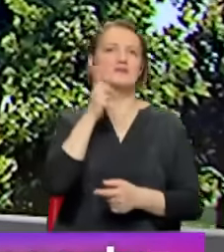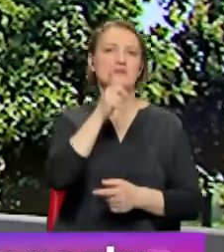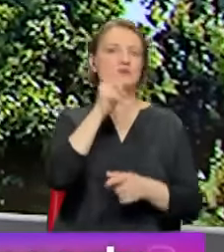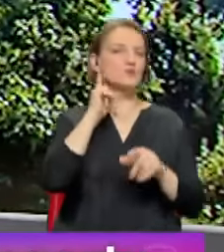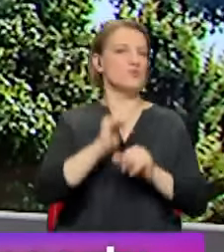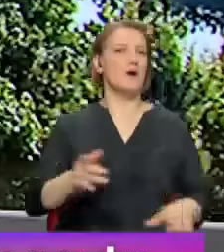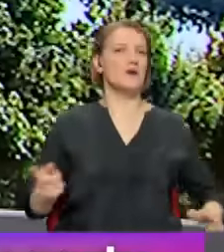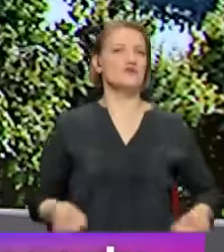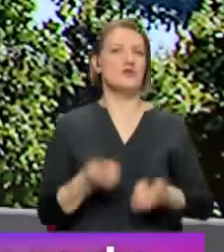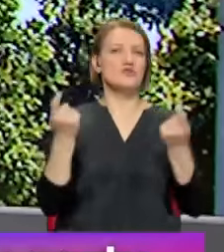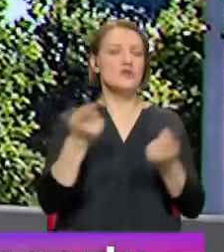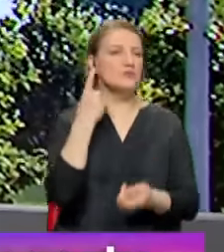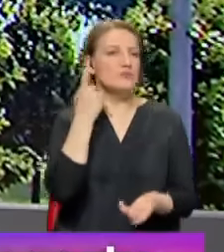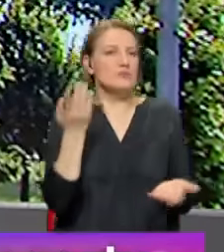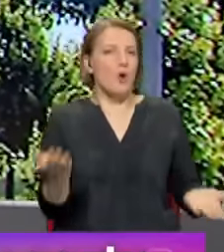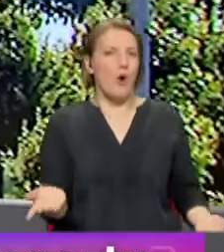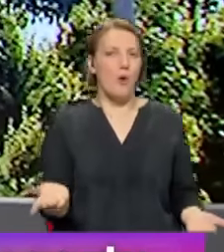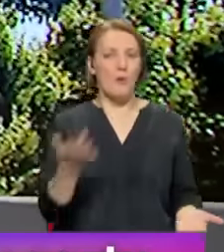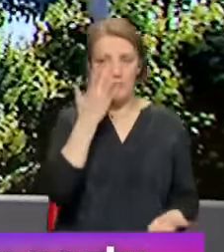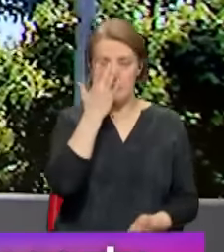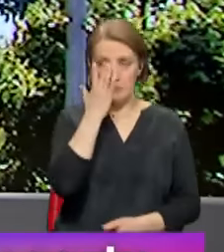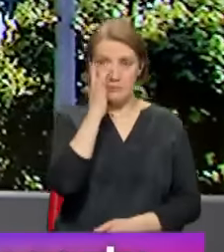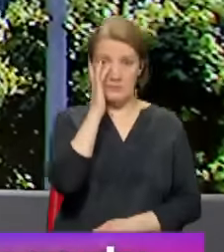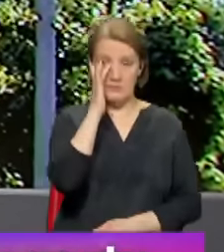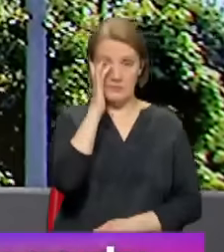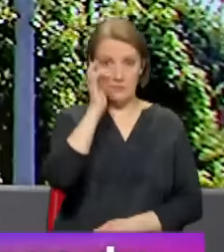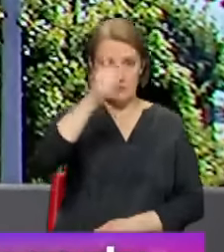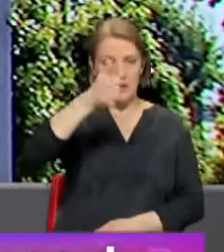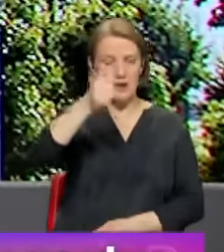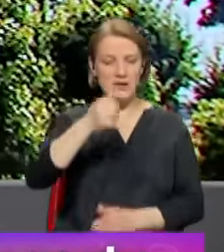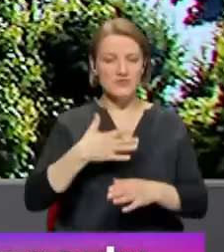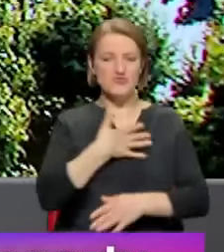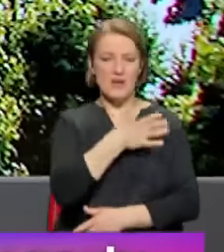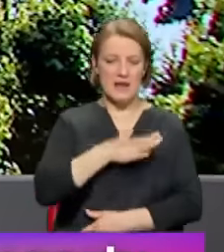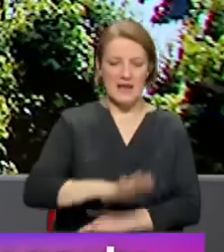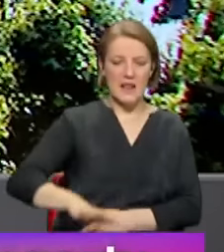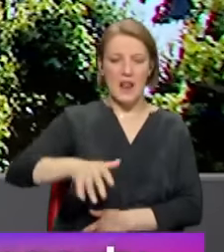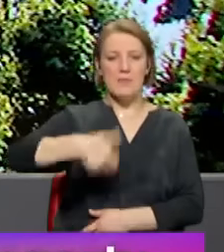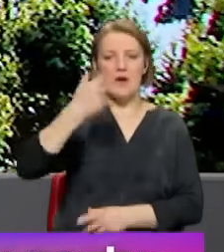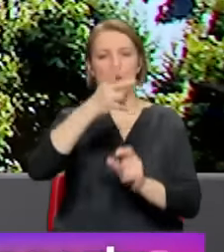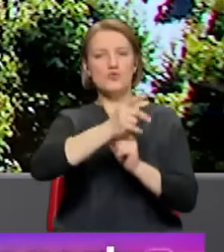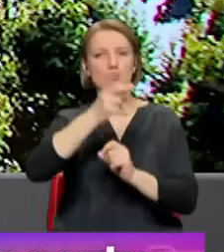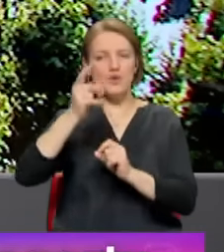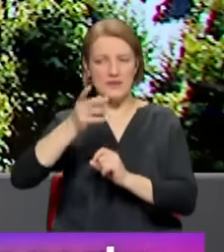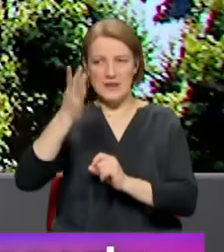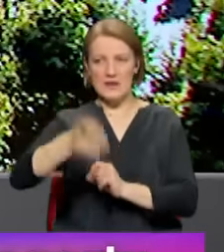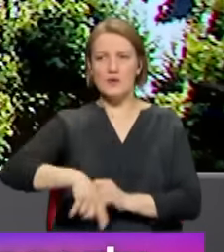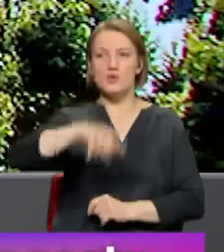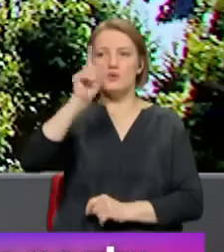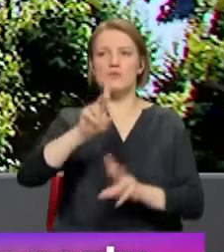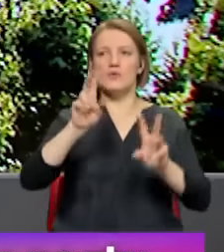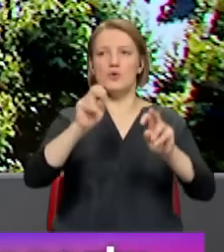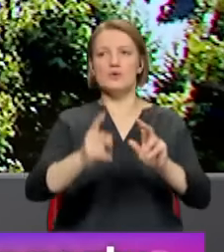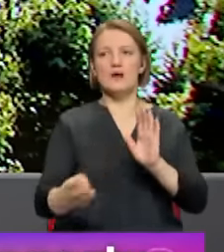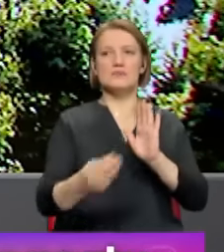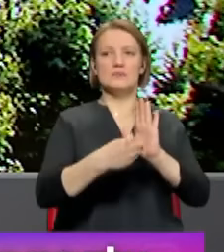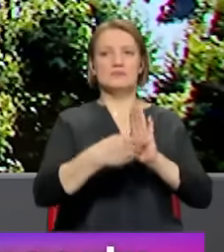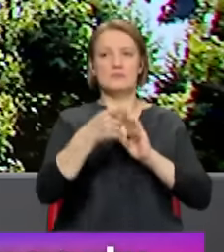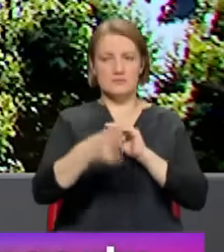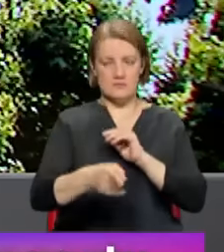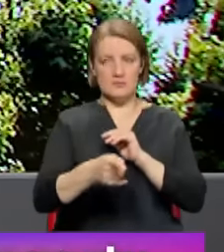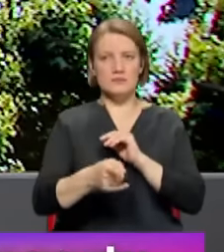çalıştılar. Duyan olmadı ve yarın belki Cumhuriyet Halk Partisi Genel Başkanı Özgür Özel'in de gündemindeki konulardan